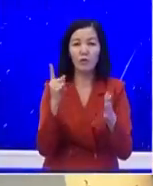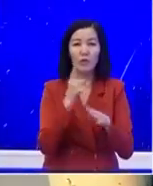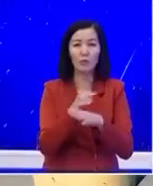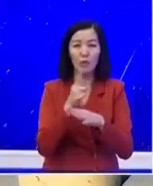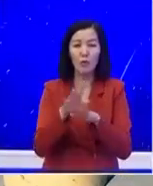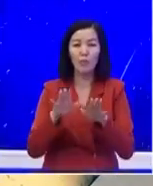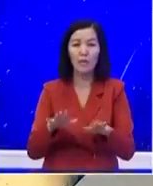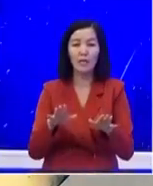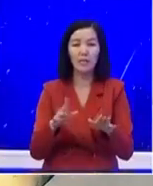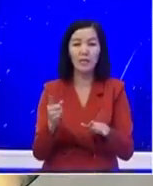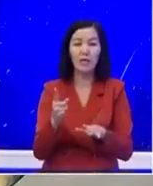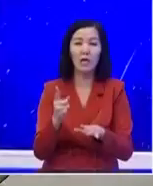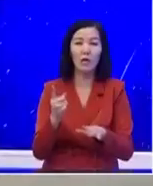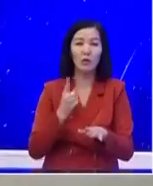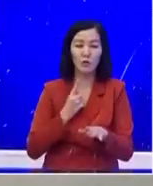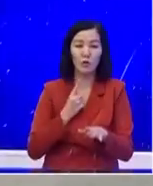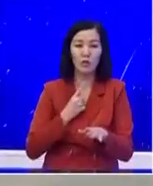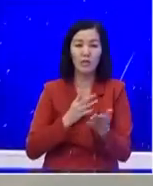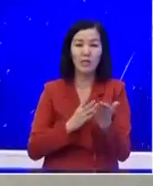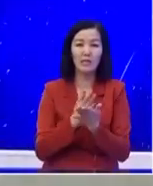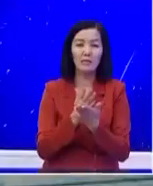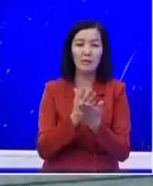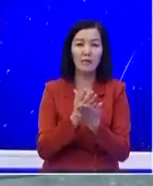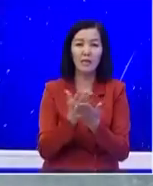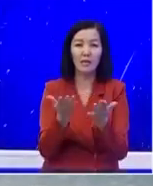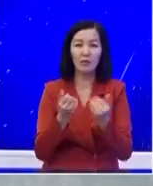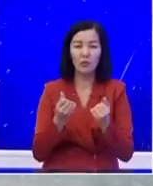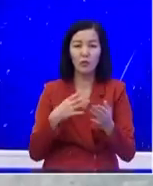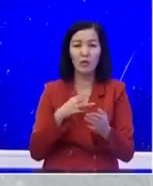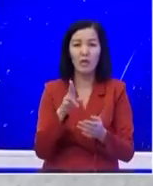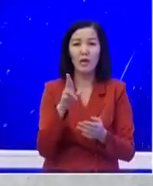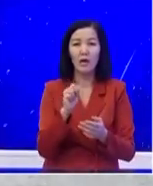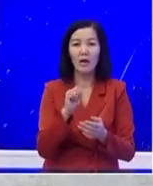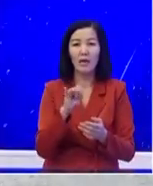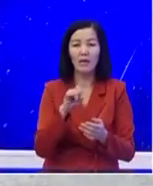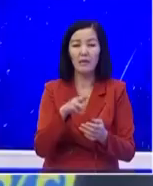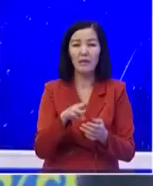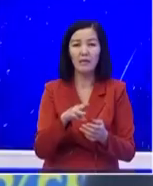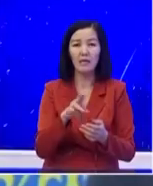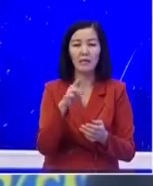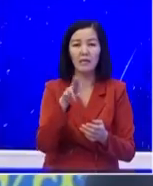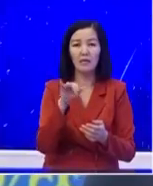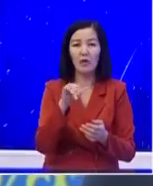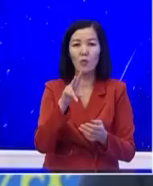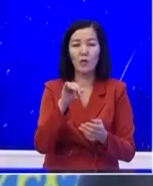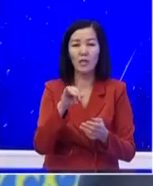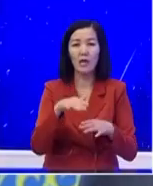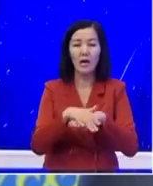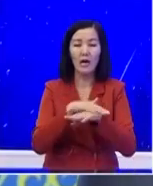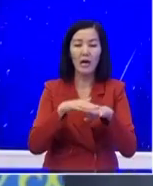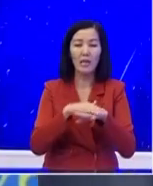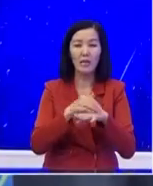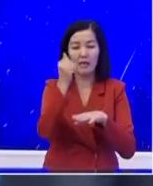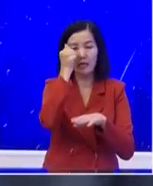тұрды. Тағы 1000-жарымы қызметке жұмылдырылды. 1000-ның арасынан Қайрат Әскерұлы мен Дәулет Ыдырысов халық алғысы